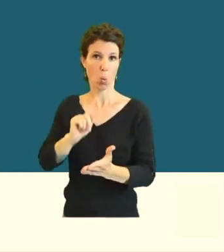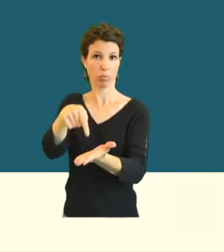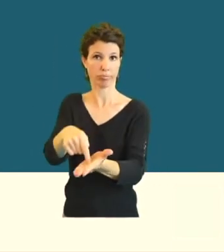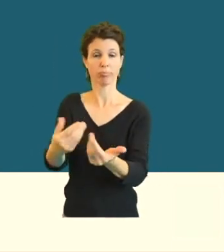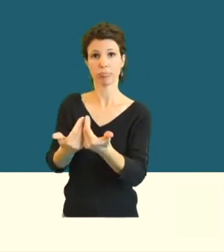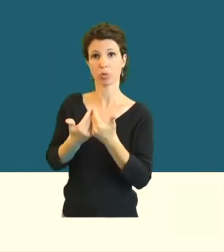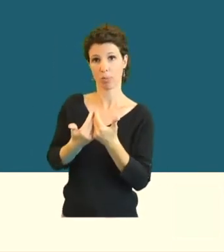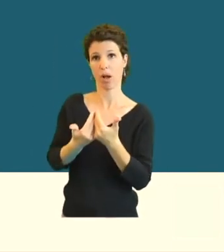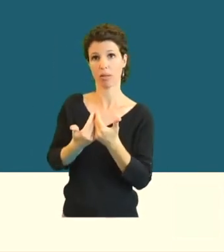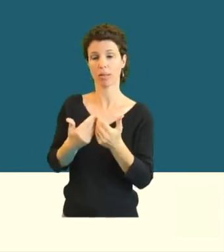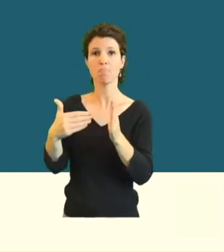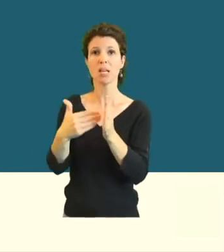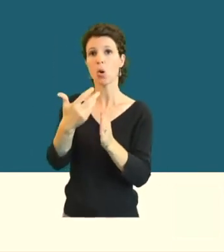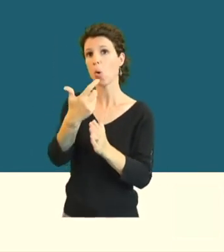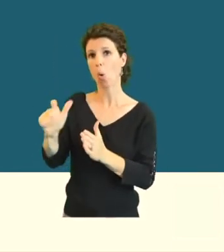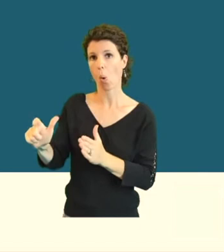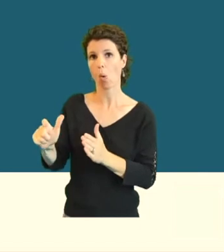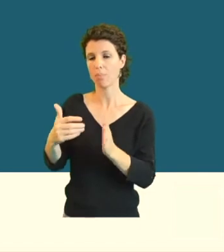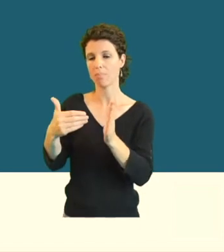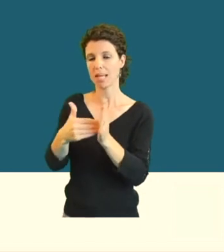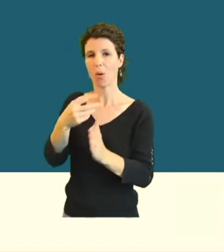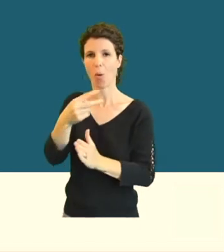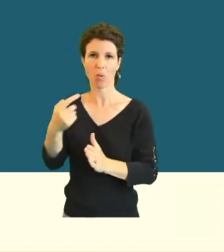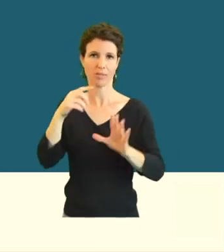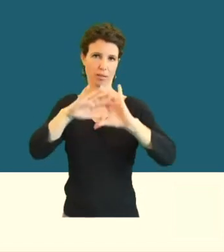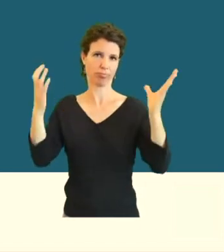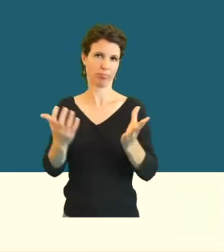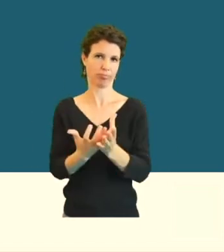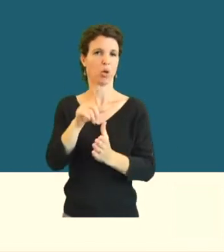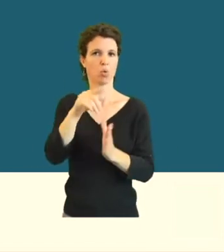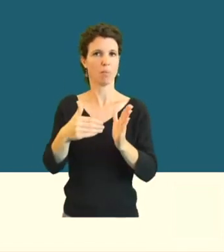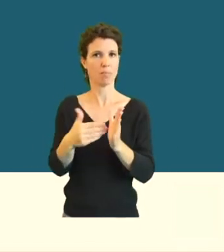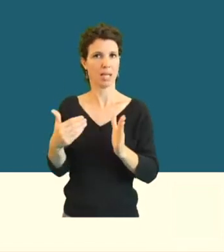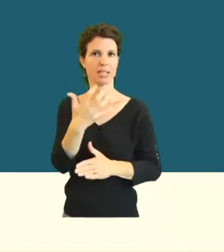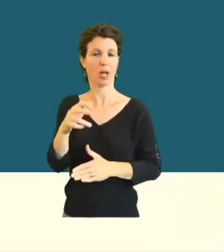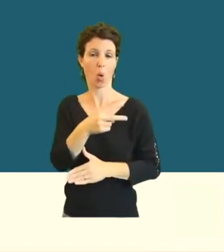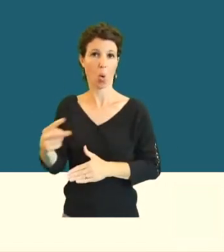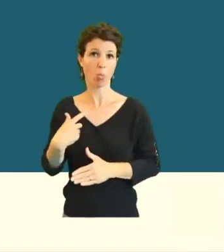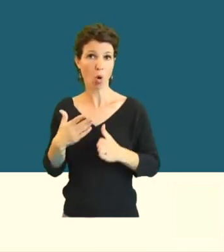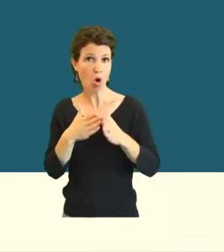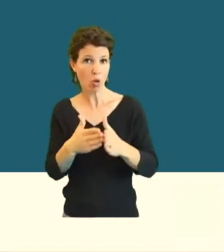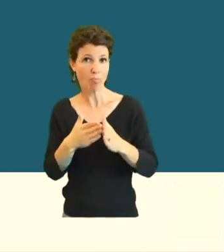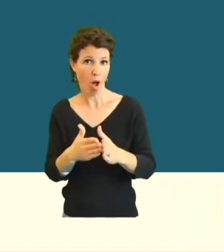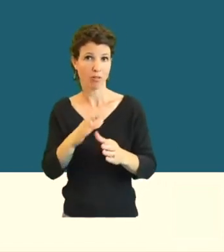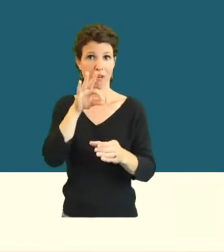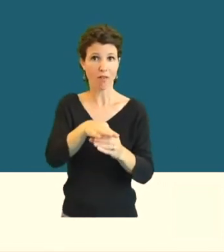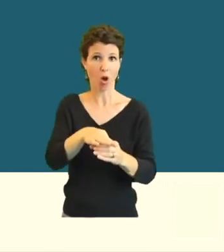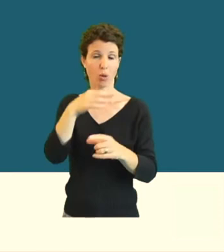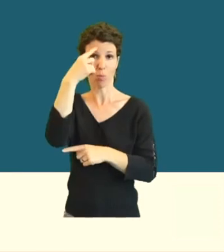euros, soit au total 2 500 euros. Je vous demande d'émettre un avis favorable pour ces